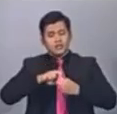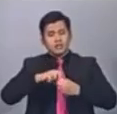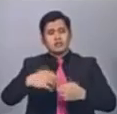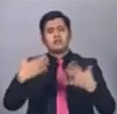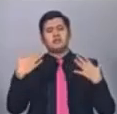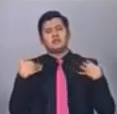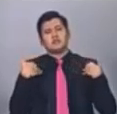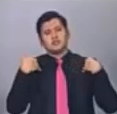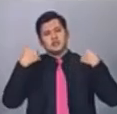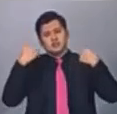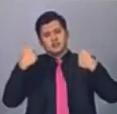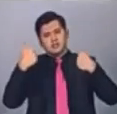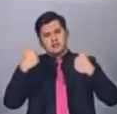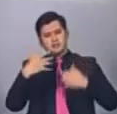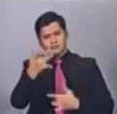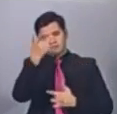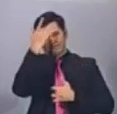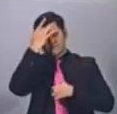kesihatan yang seperti ini.